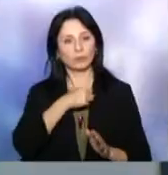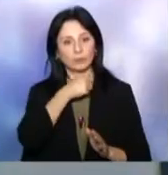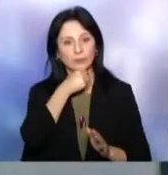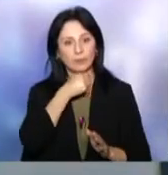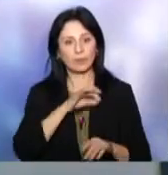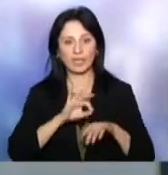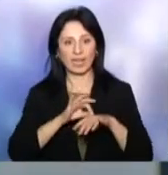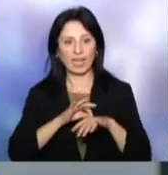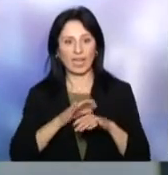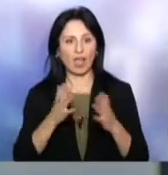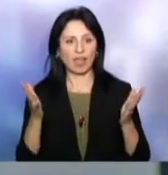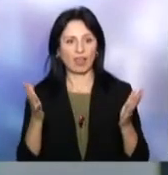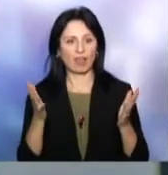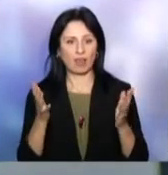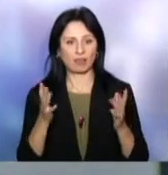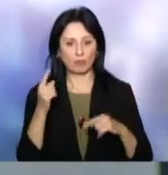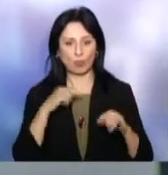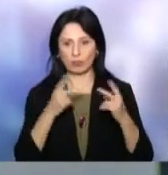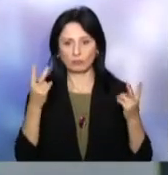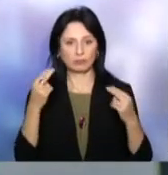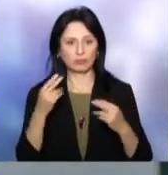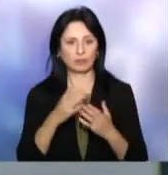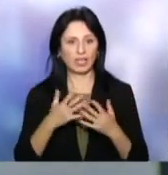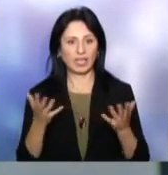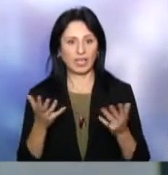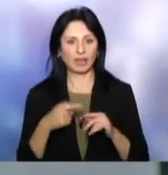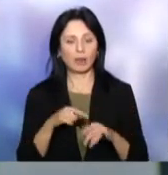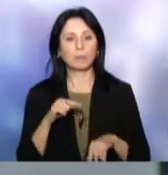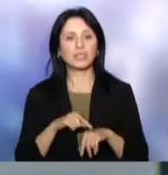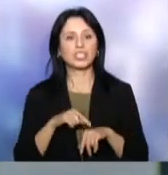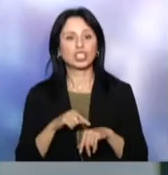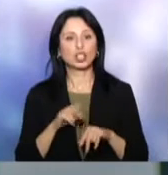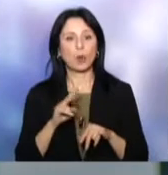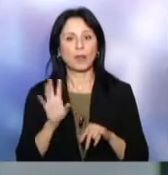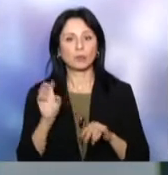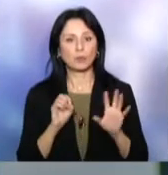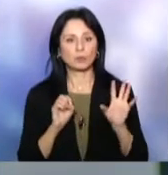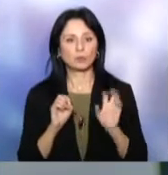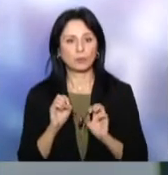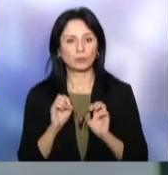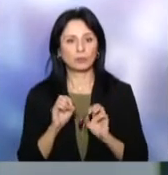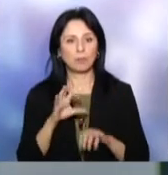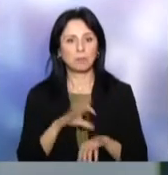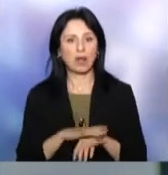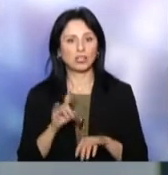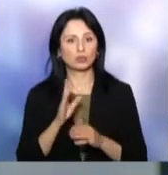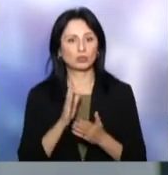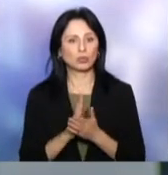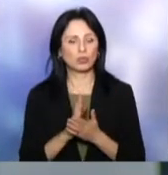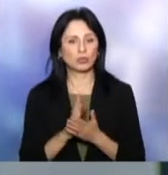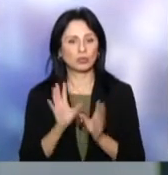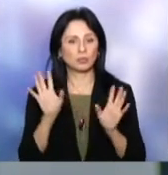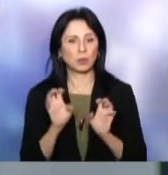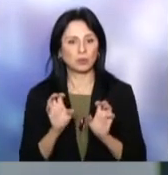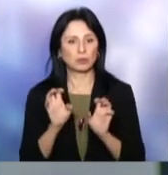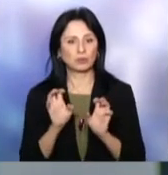დასაკვირველია, კანი ღია სისტემა არის ჩვენი ორგანოსი და ყველაზე მგრძნობიარე თაღიქვავს ყველა გარემო ფაქტორს